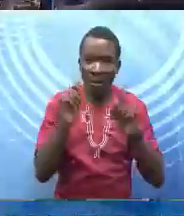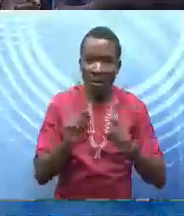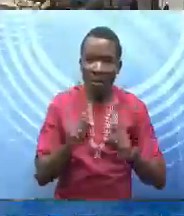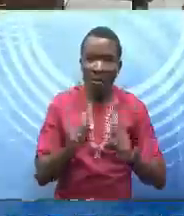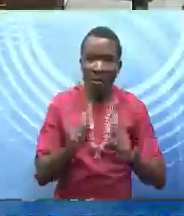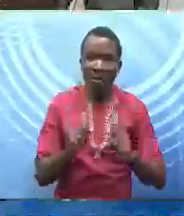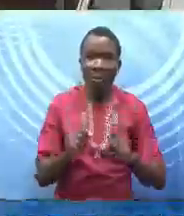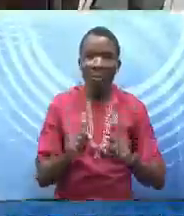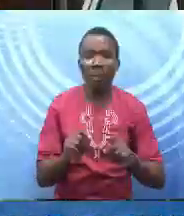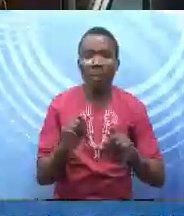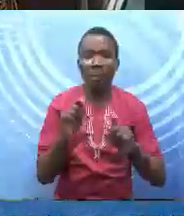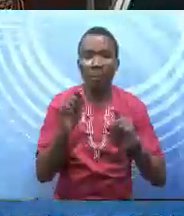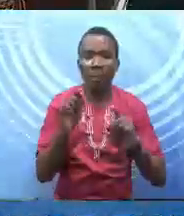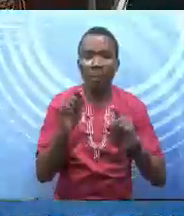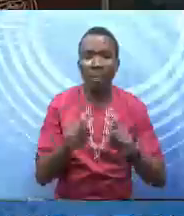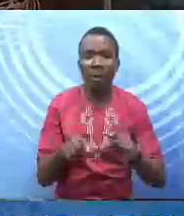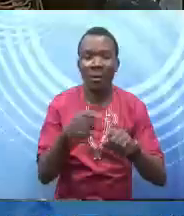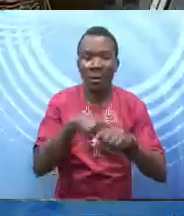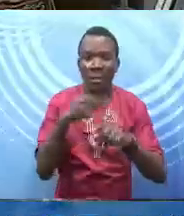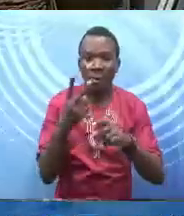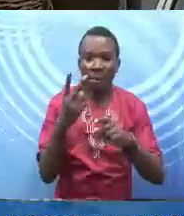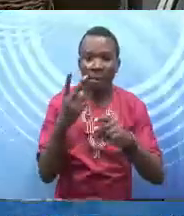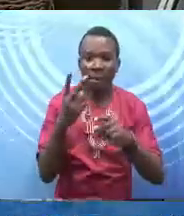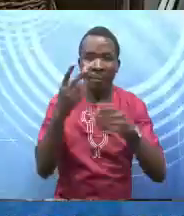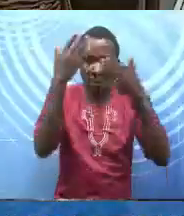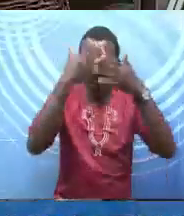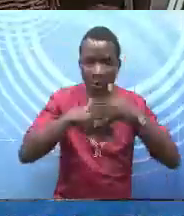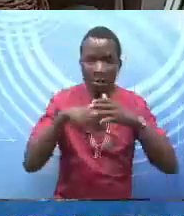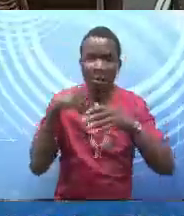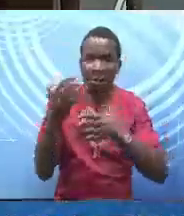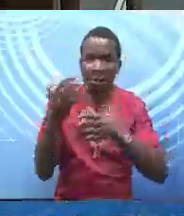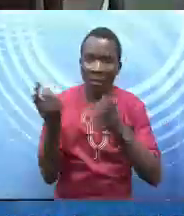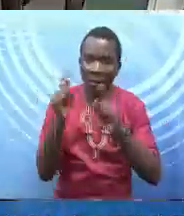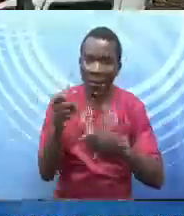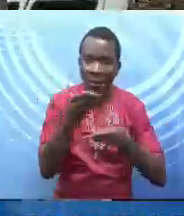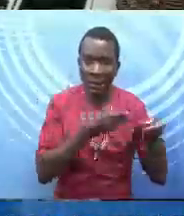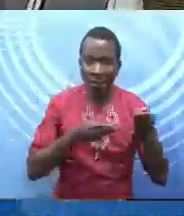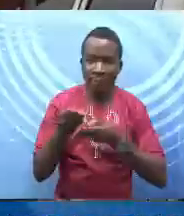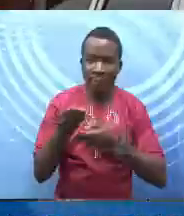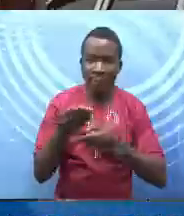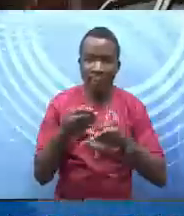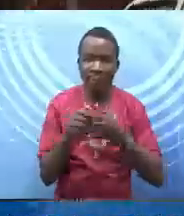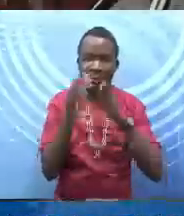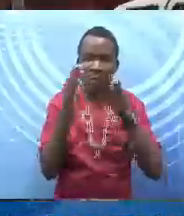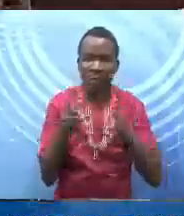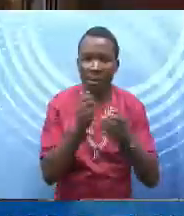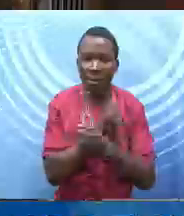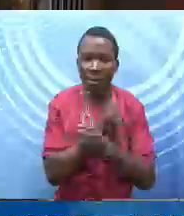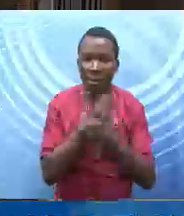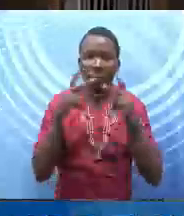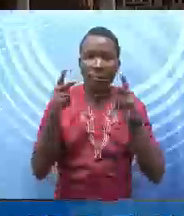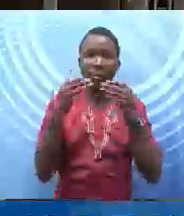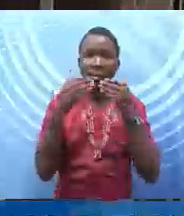tukaba twahageze saa cyenda tukaba dutangiye gucuruza. Nta kibazo budufite. Ubuyobozi bw'Inkundamahoro mbere na mbere ni ukubushimira